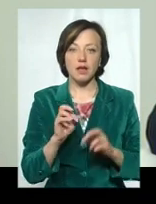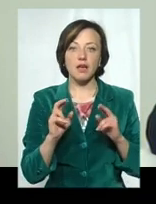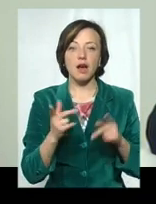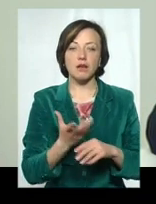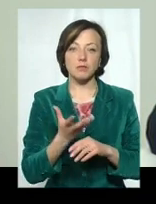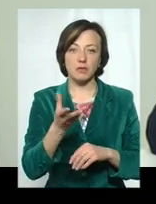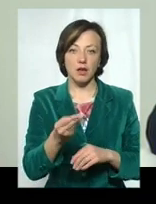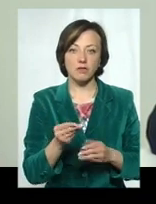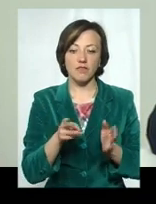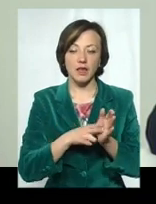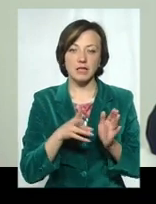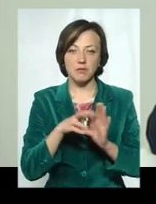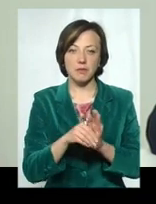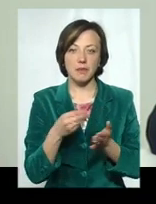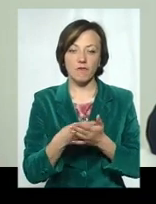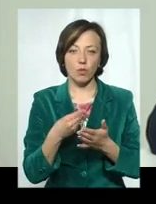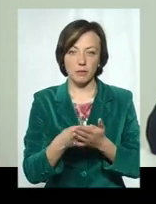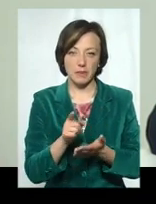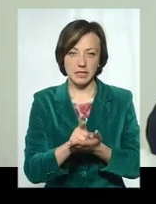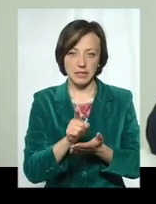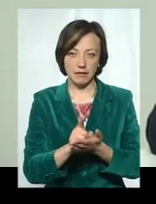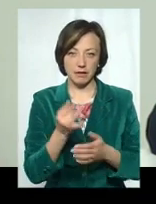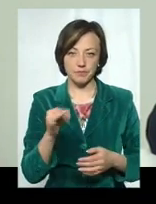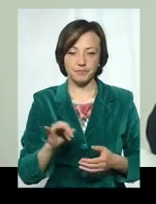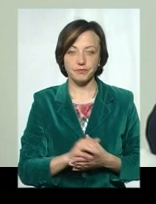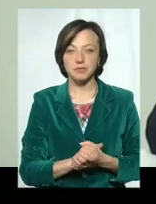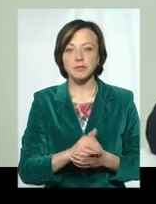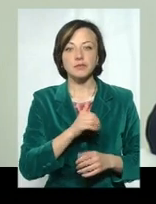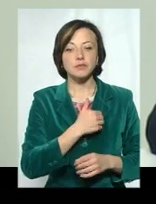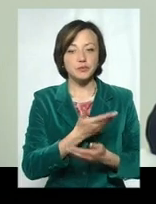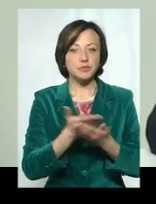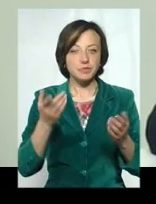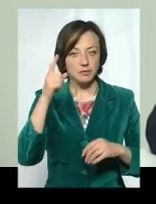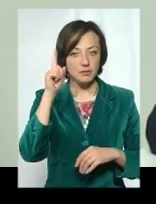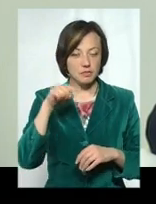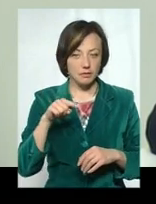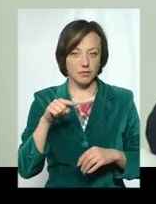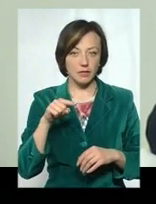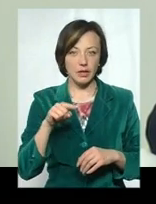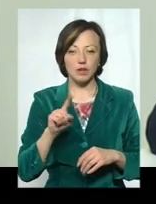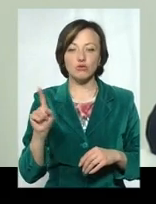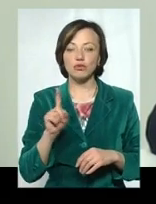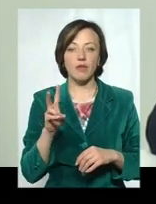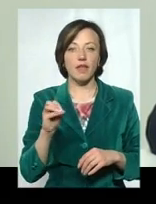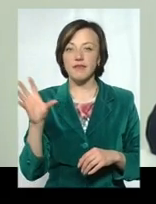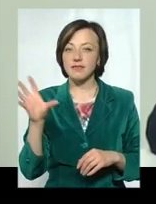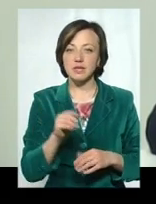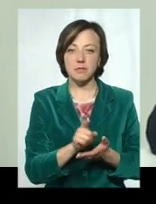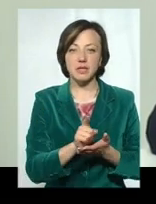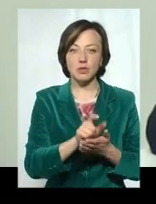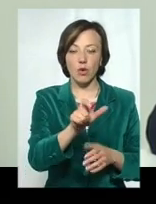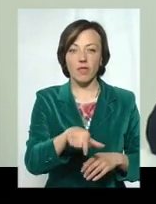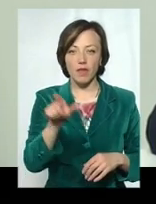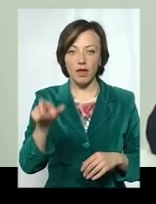сплачувала внески в пенсійний фонд. Хочу, щоб ви знали, що не всі пенсіонери, які йдуть